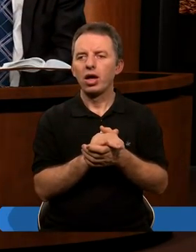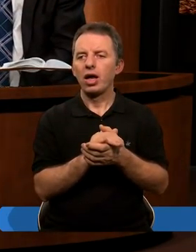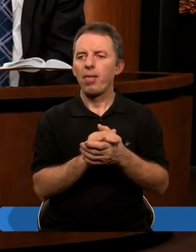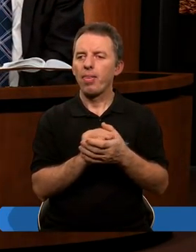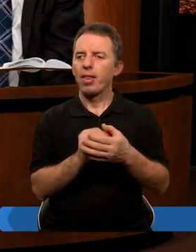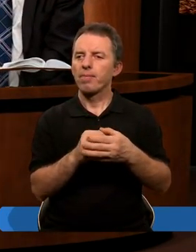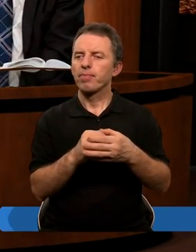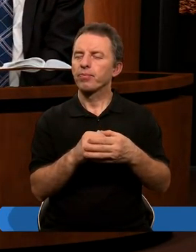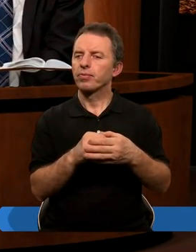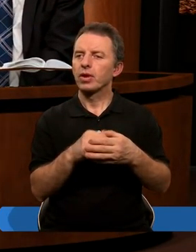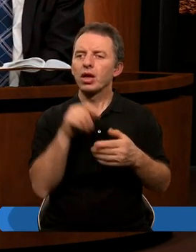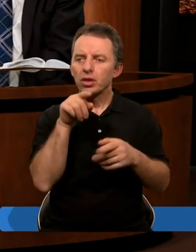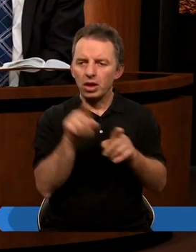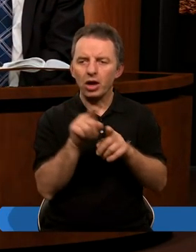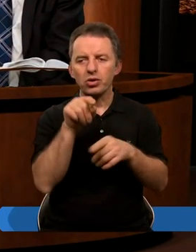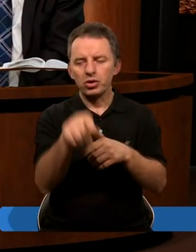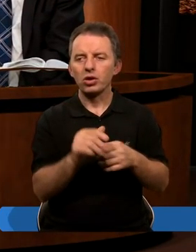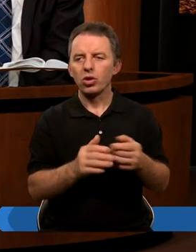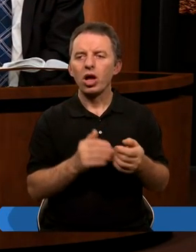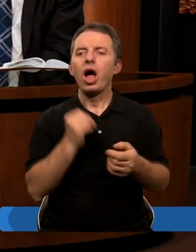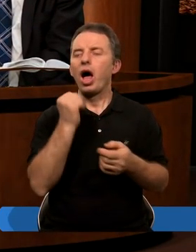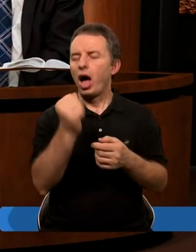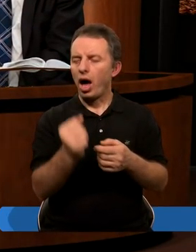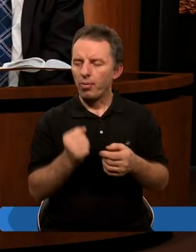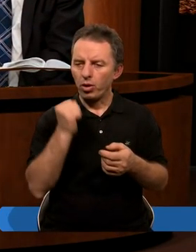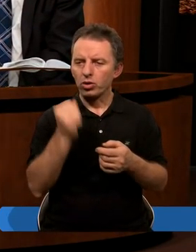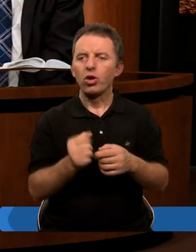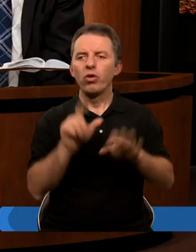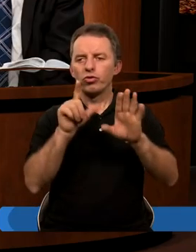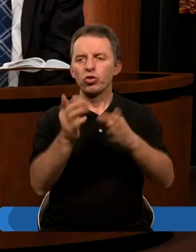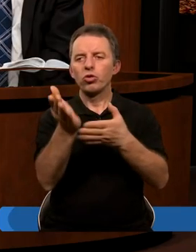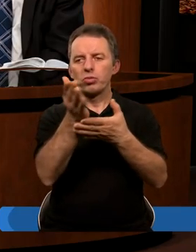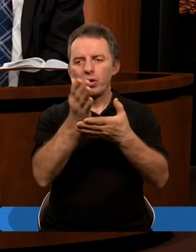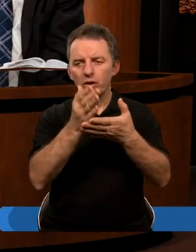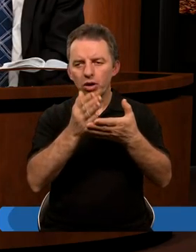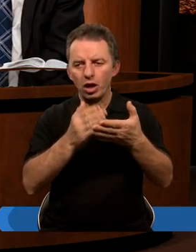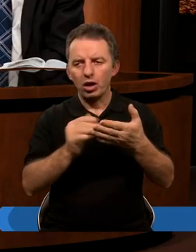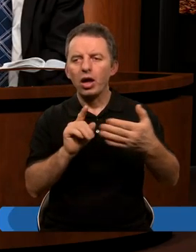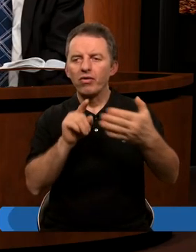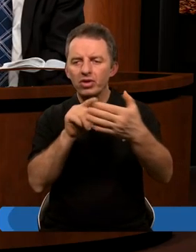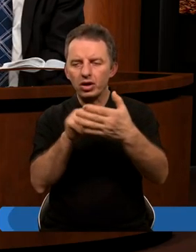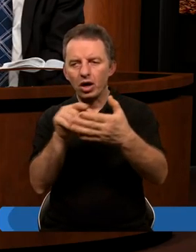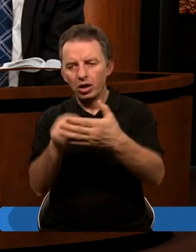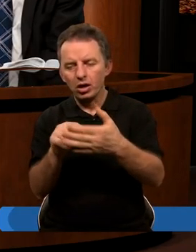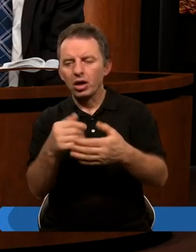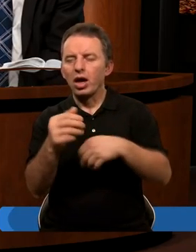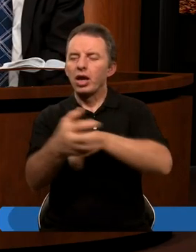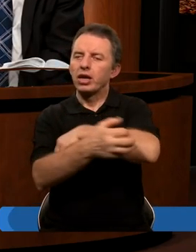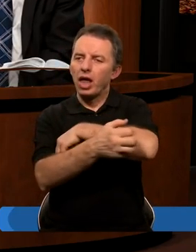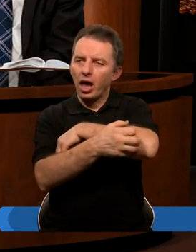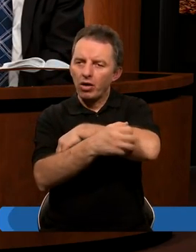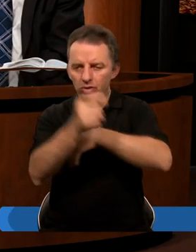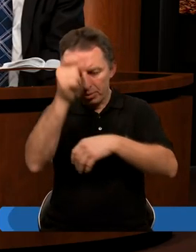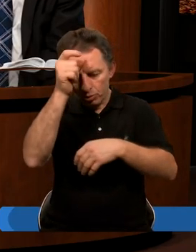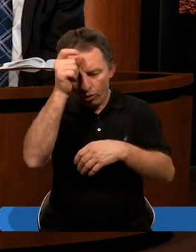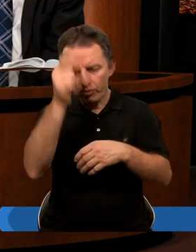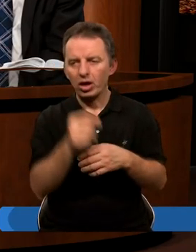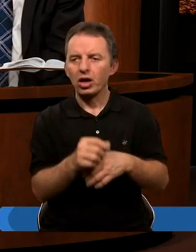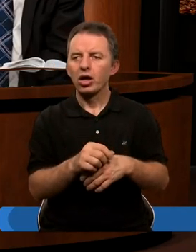też odważające jest to, że apostoł Paweł w siódmym rozdziale pokazuje nędzy człowieka,